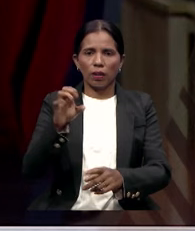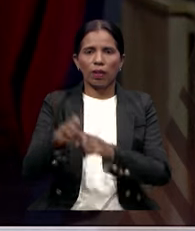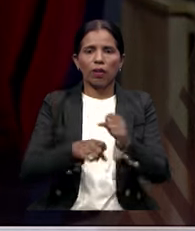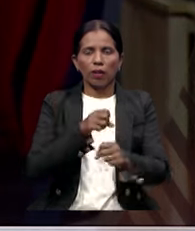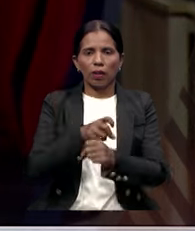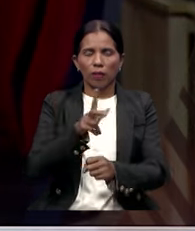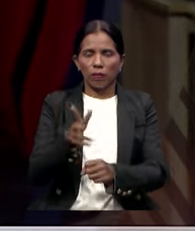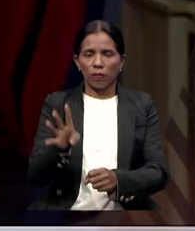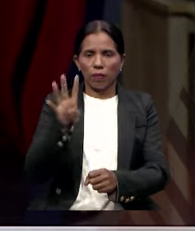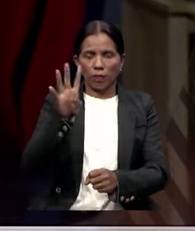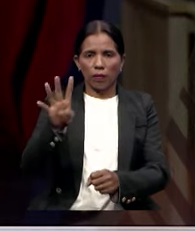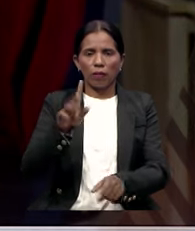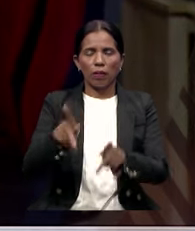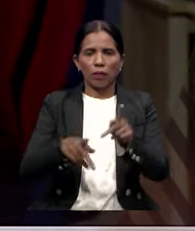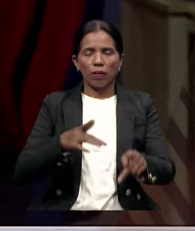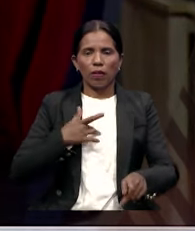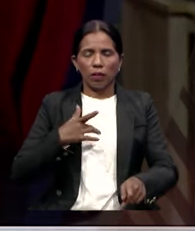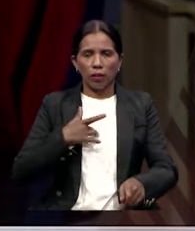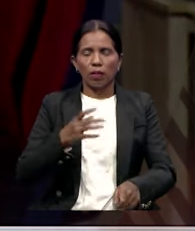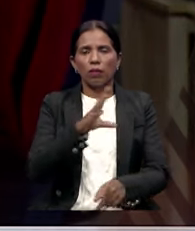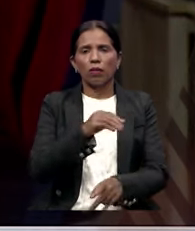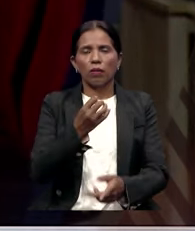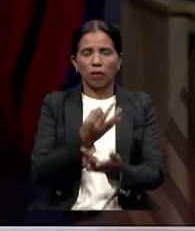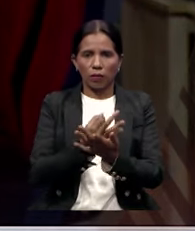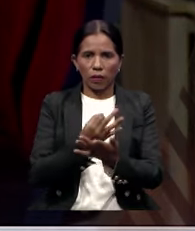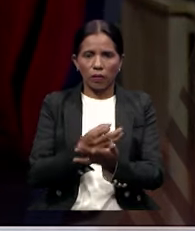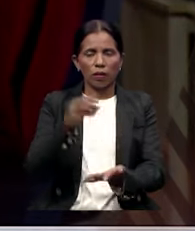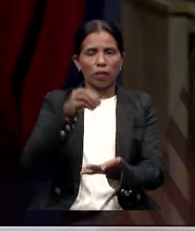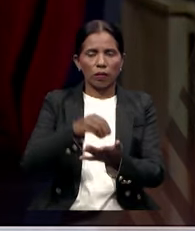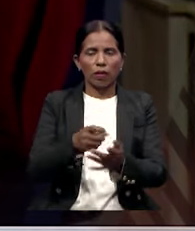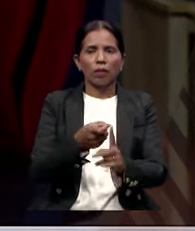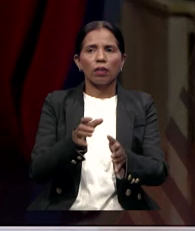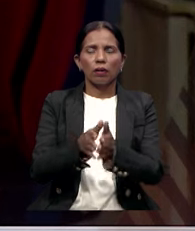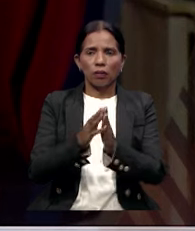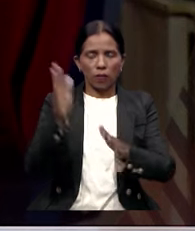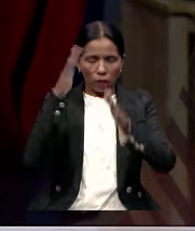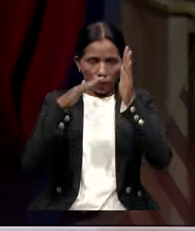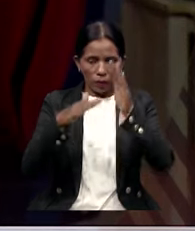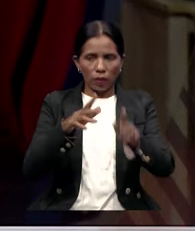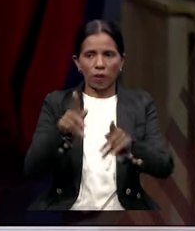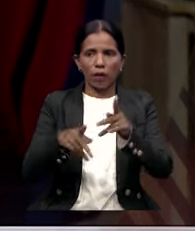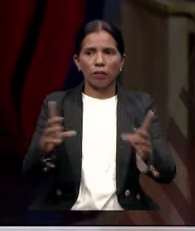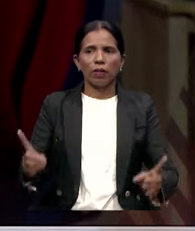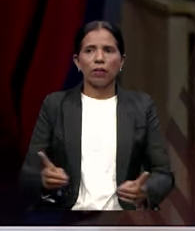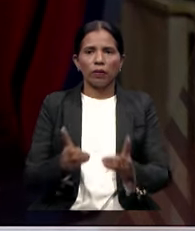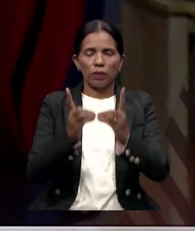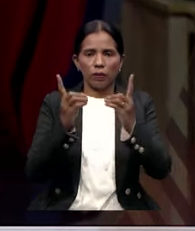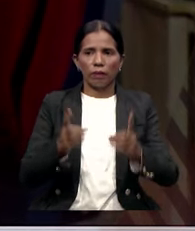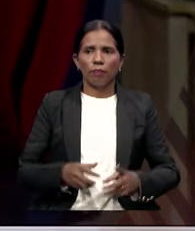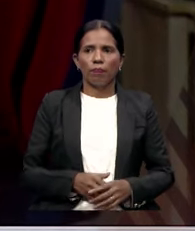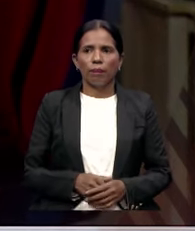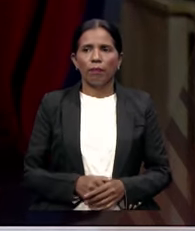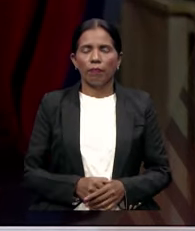resinhat. Nune, povo bele senti, no osang ne, bele refleta duni exigência no problema ne bemak povo enfrenta.